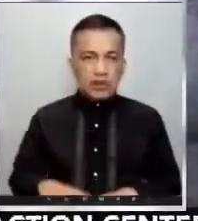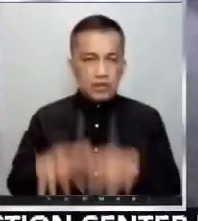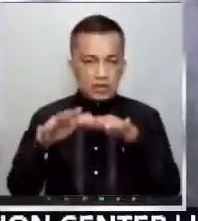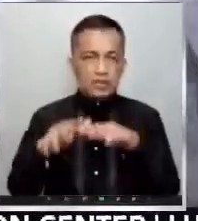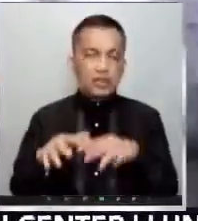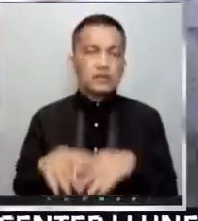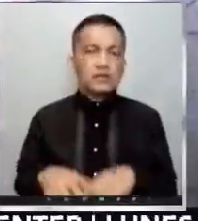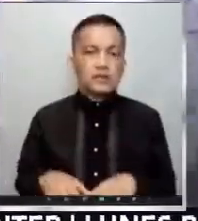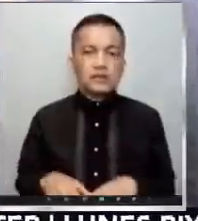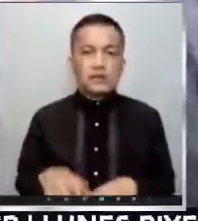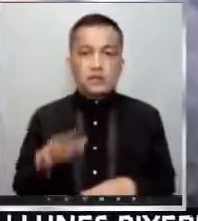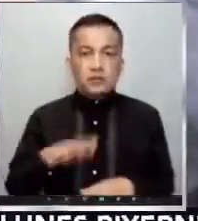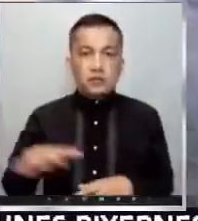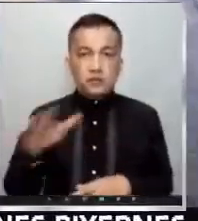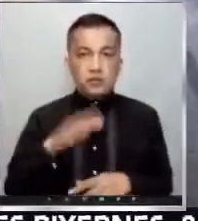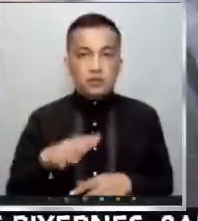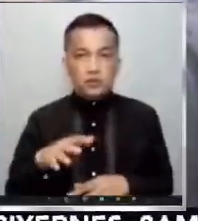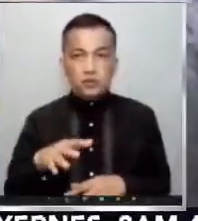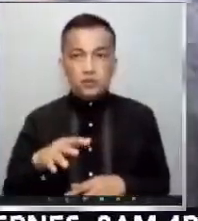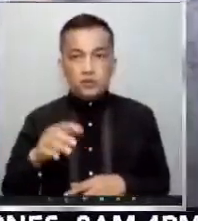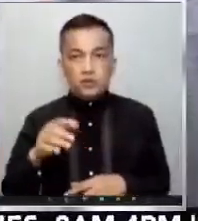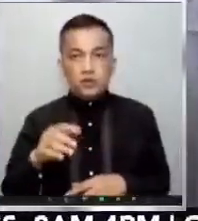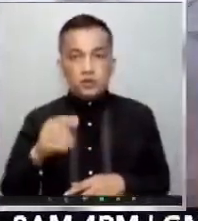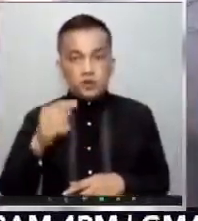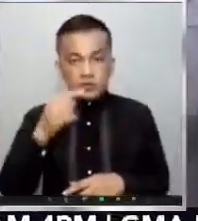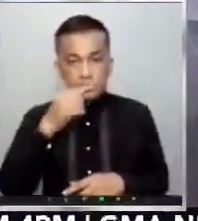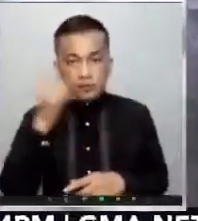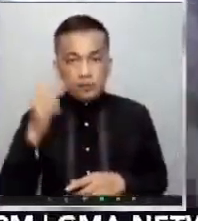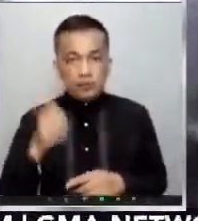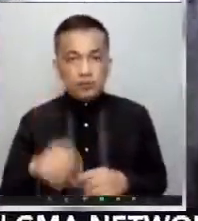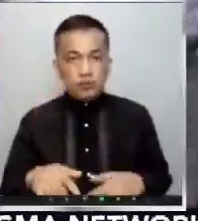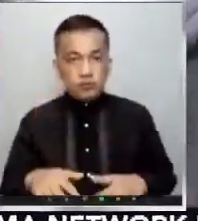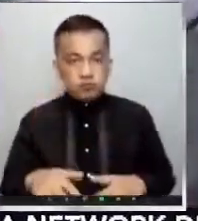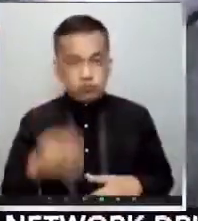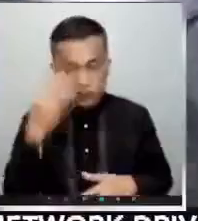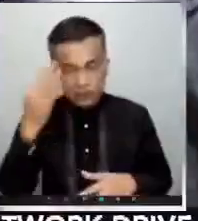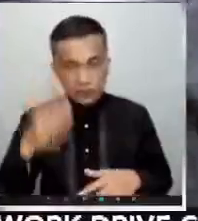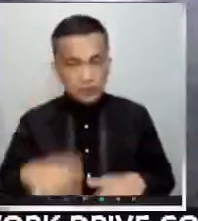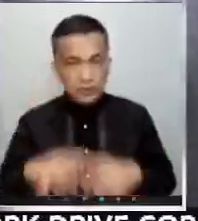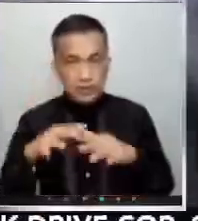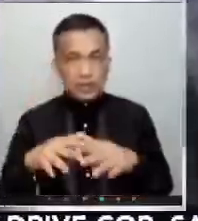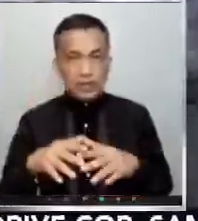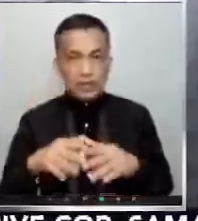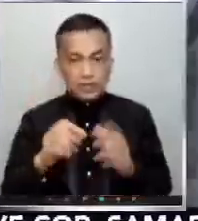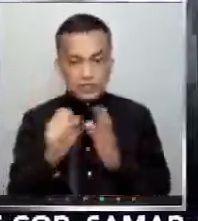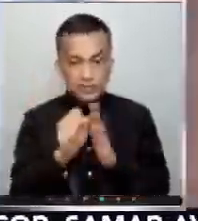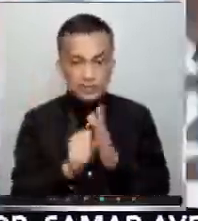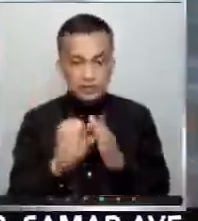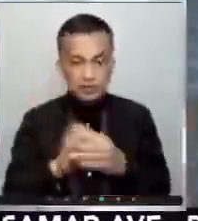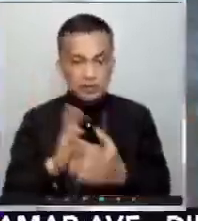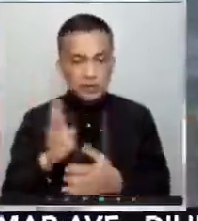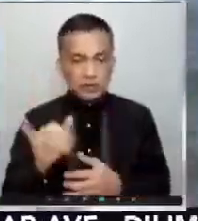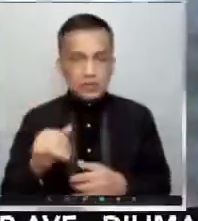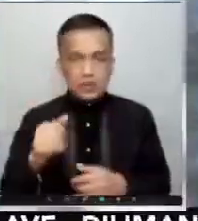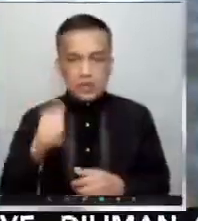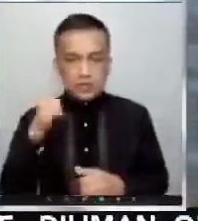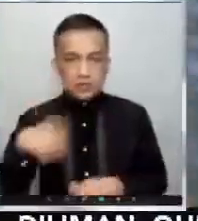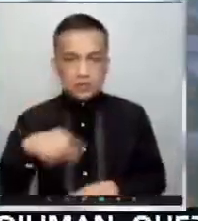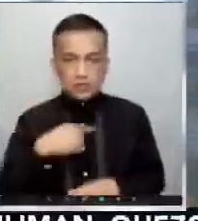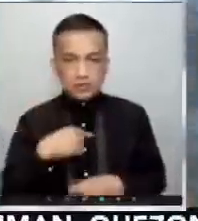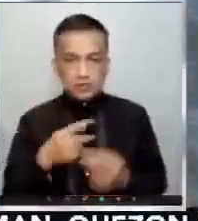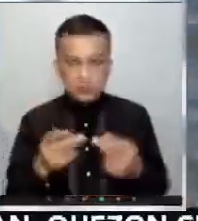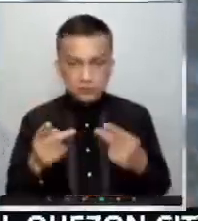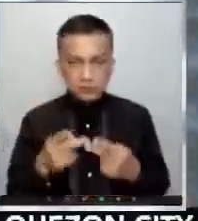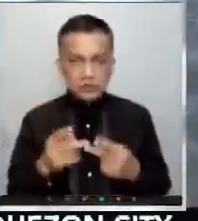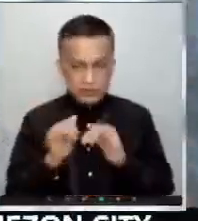of calamity dahil sa baha. Ayaw naming madamay na itong aming lugar maging ganun din. Kanina